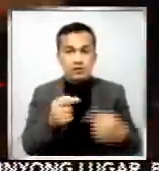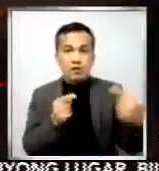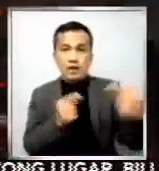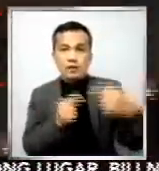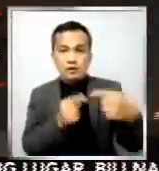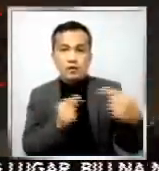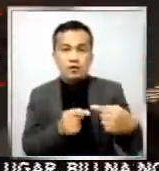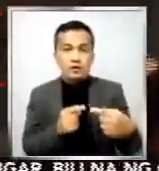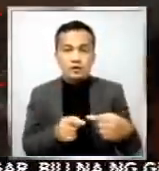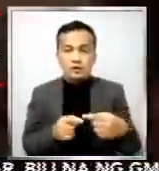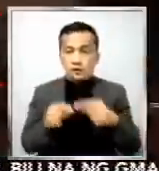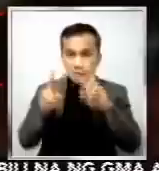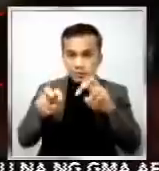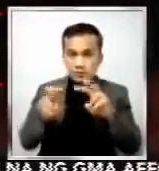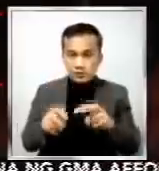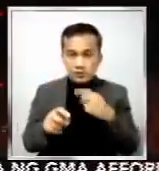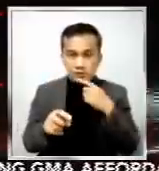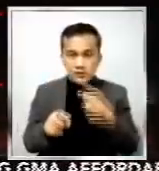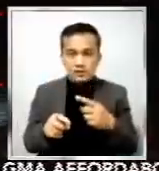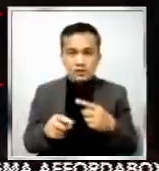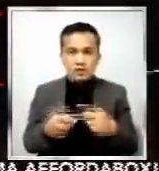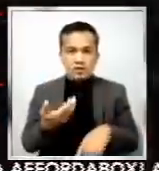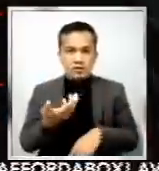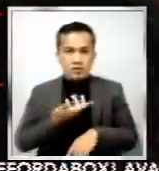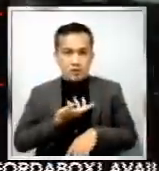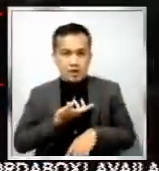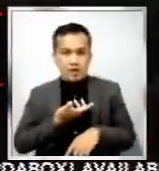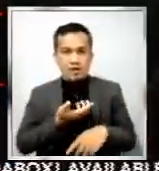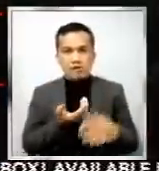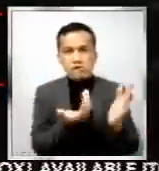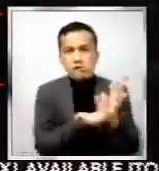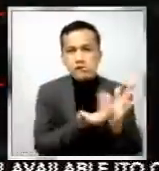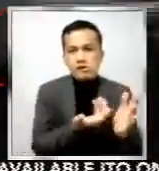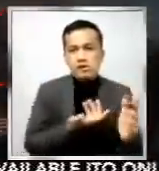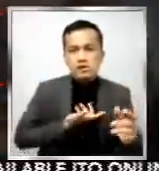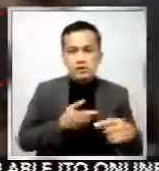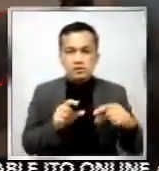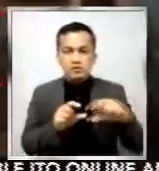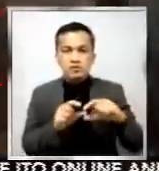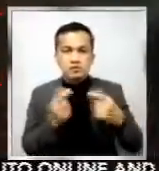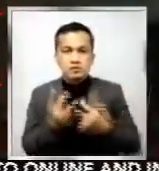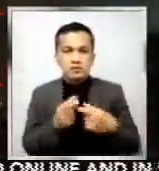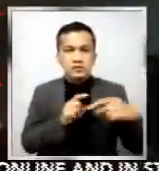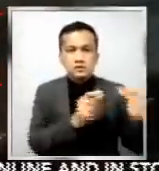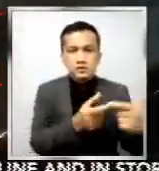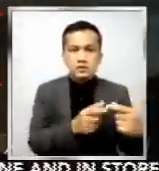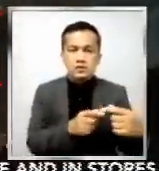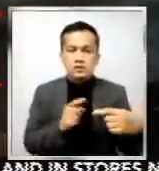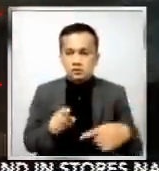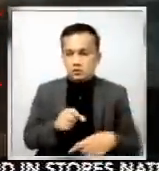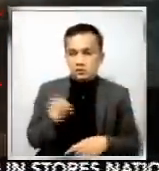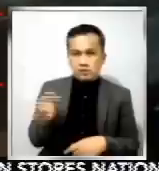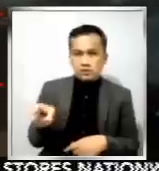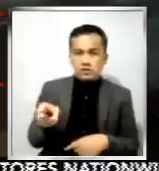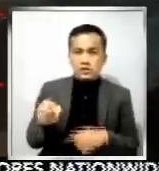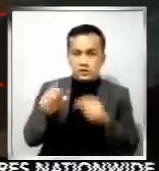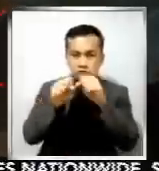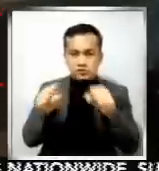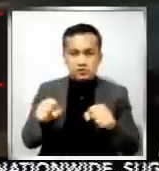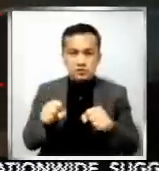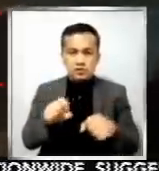parang nagpapatiklaban itong mga grupo na ito. Kaya pinapatutukan ko ito sa ating substation commander. Yung area